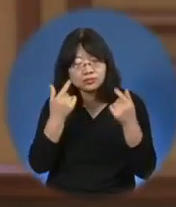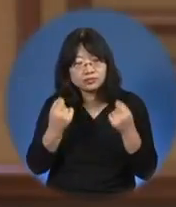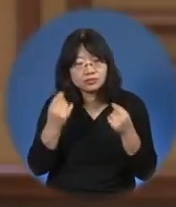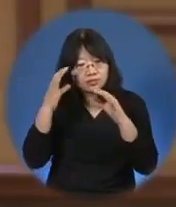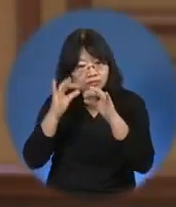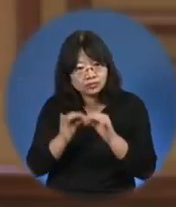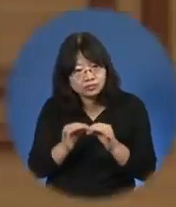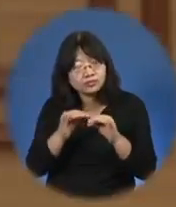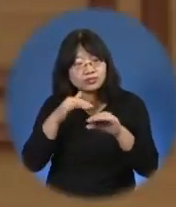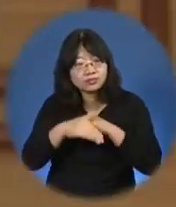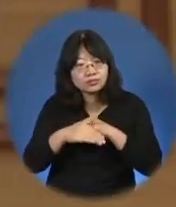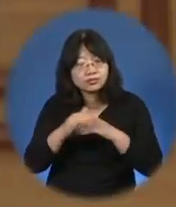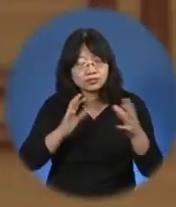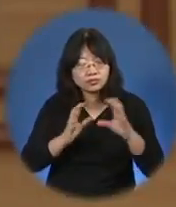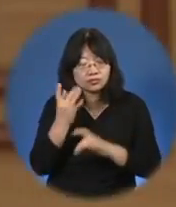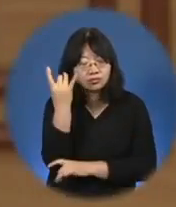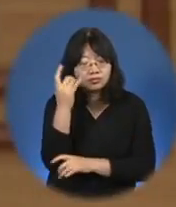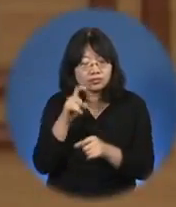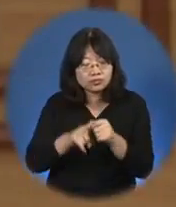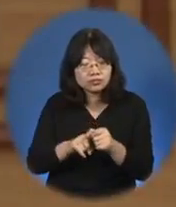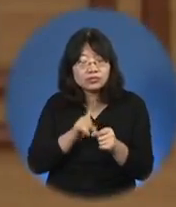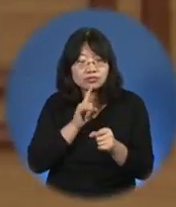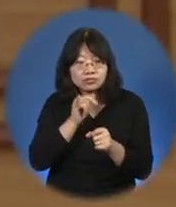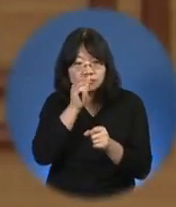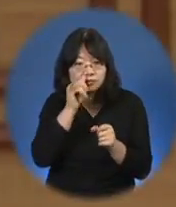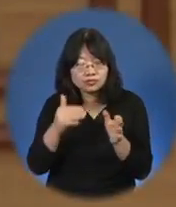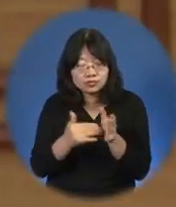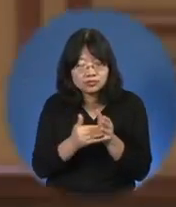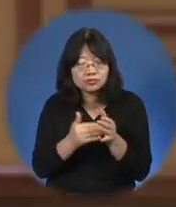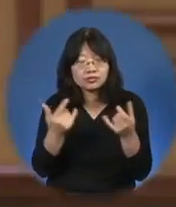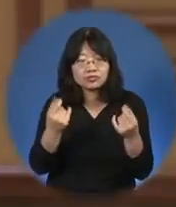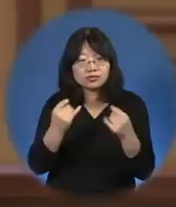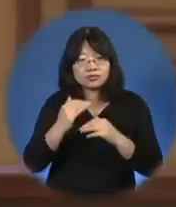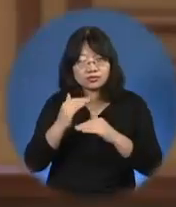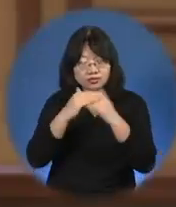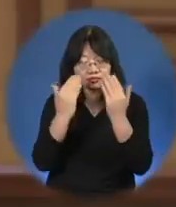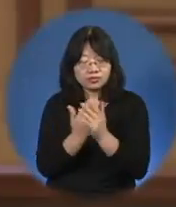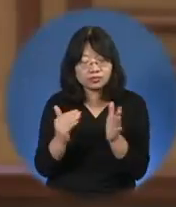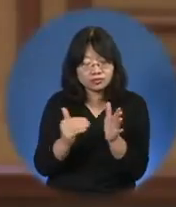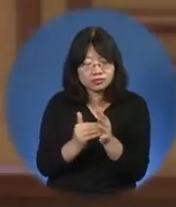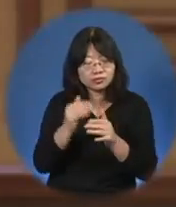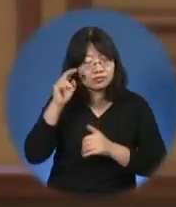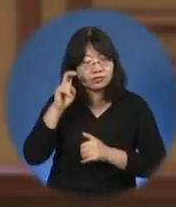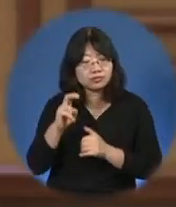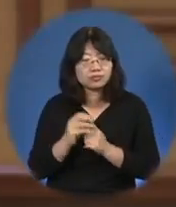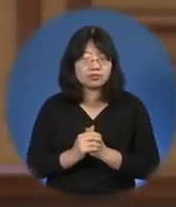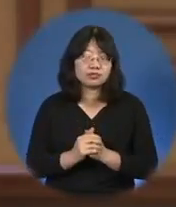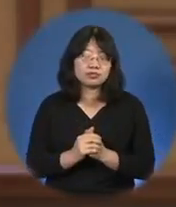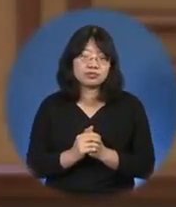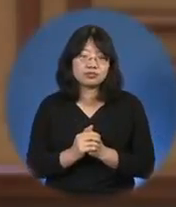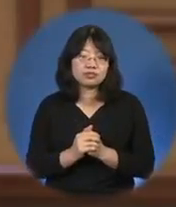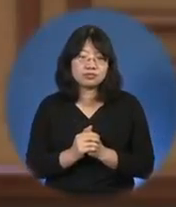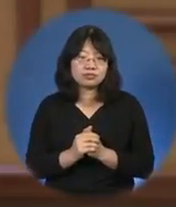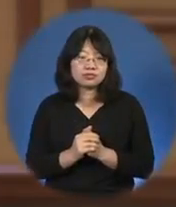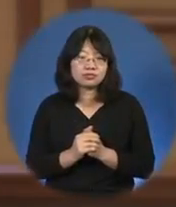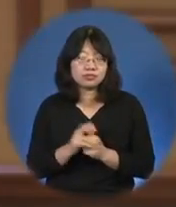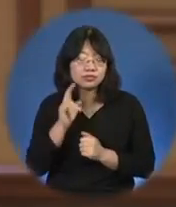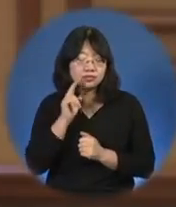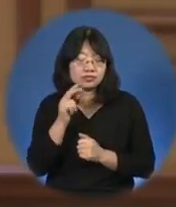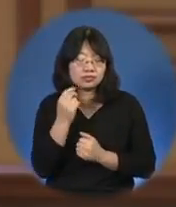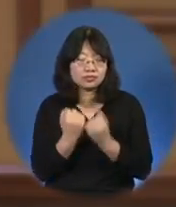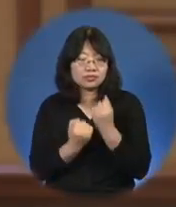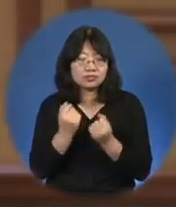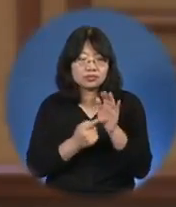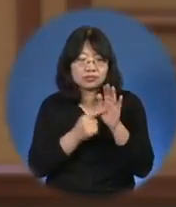걸 공감하는 그렇습니다. 그게 토론의 본연의 목적 아니겠습니까? 예. 바로 그런 과정을 다 거치신 거로군요. 예. 근데 아무튼 좀 거칠게